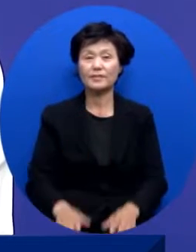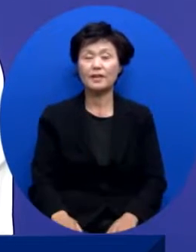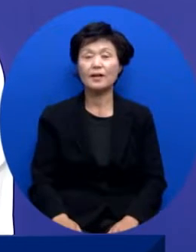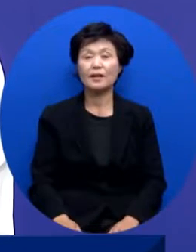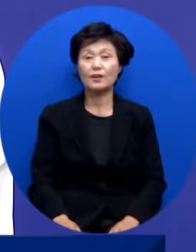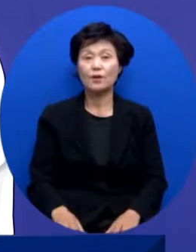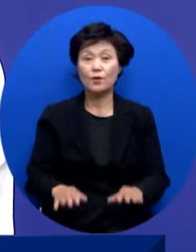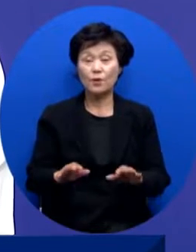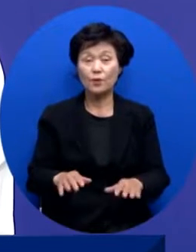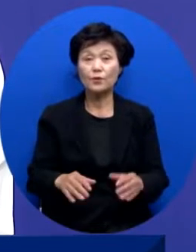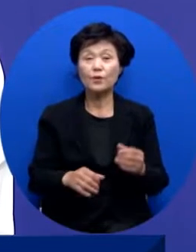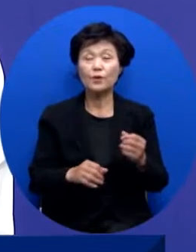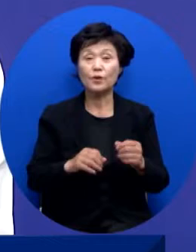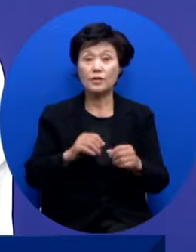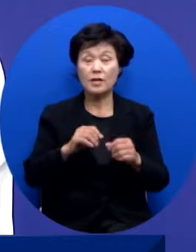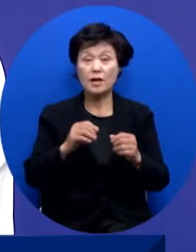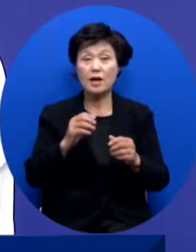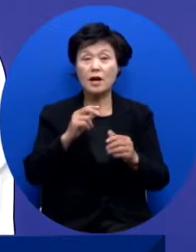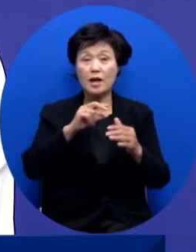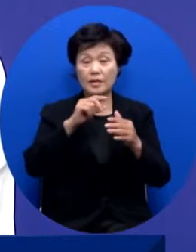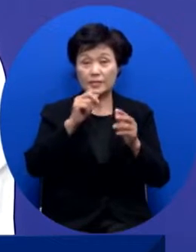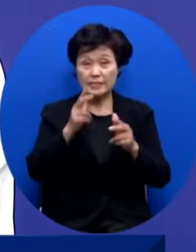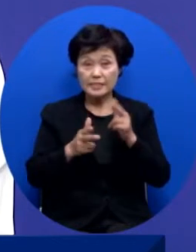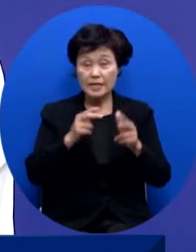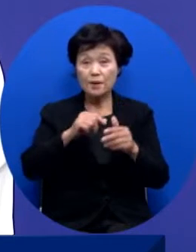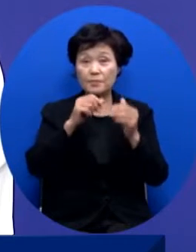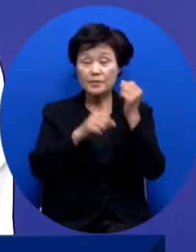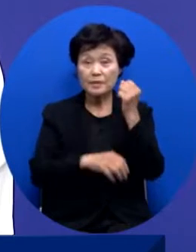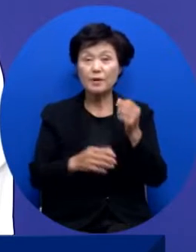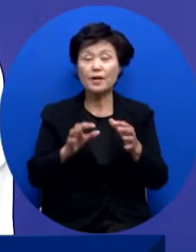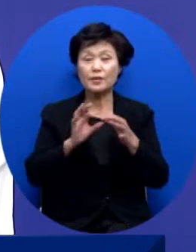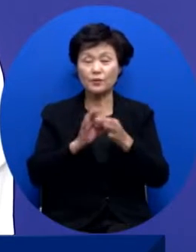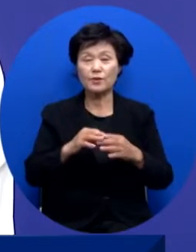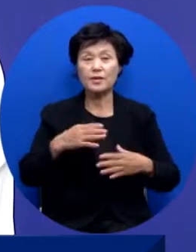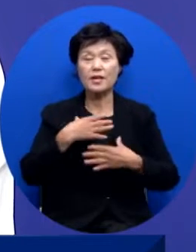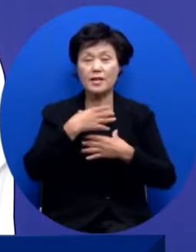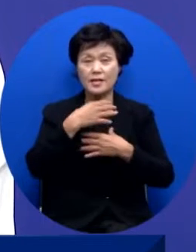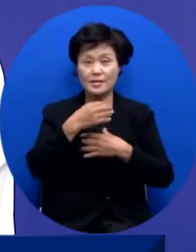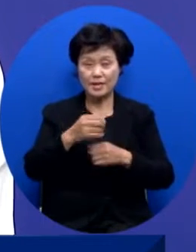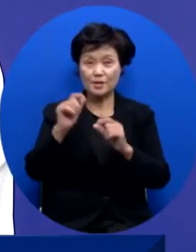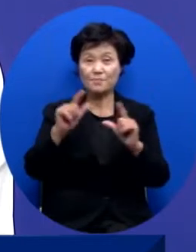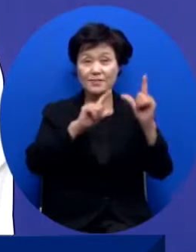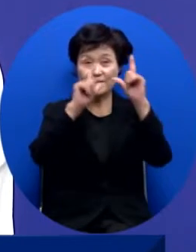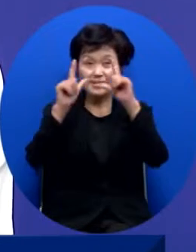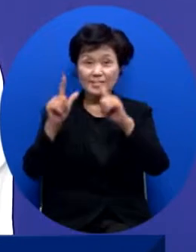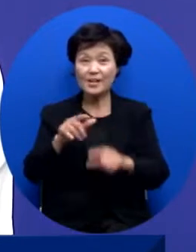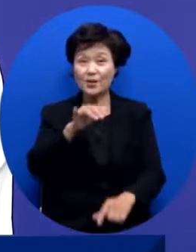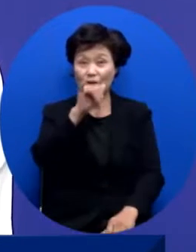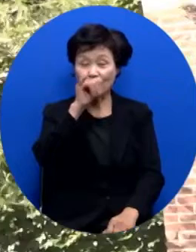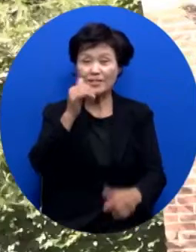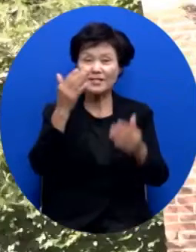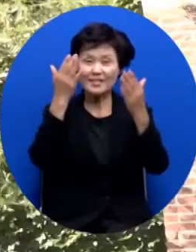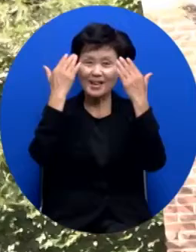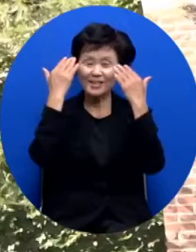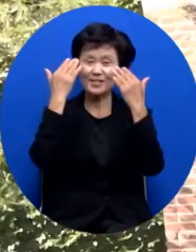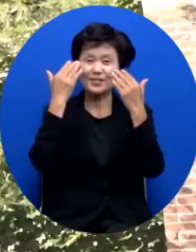프로젝트 기반 교육을 통해 샬롬의 삶을 살아가도록 돕는 학교를 찾아가 봤습니다 기민회 기자입니다